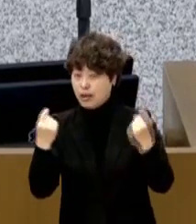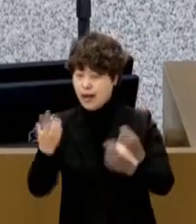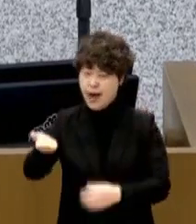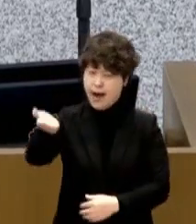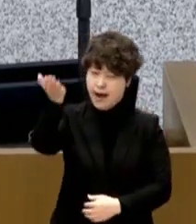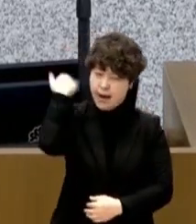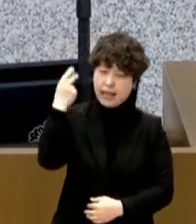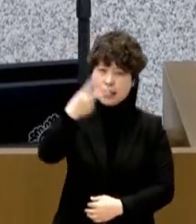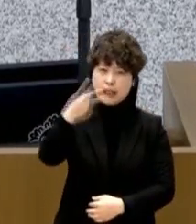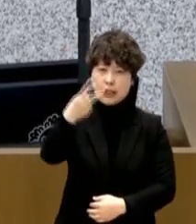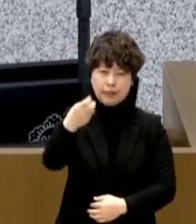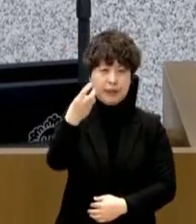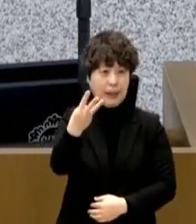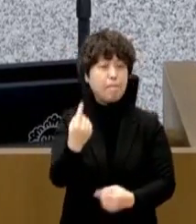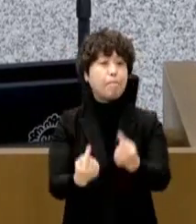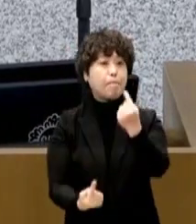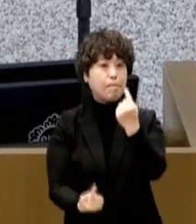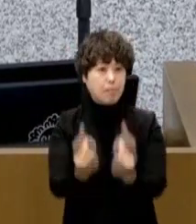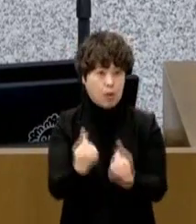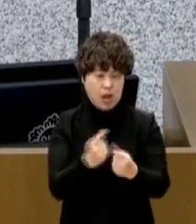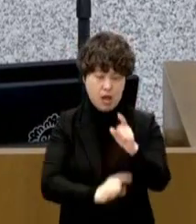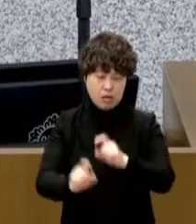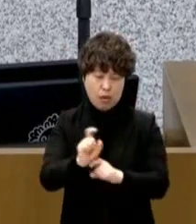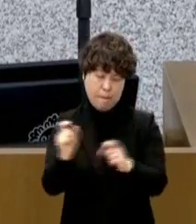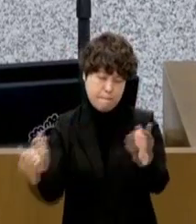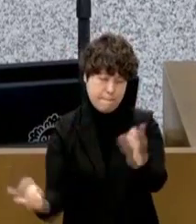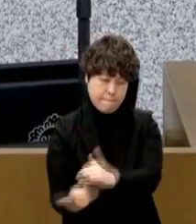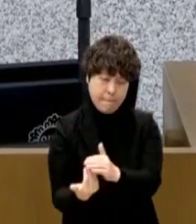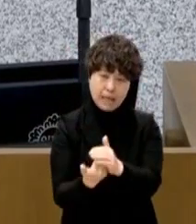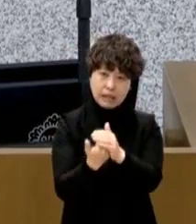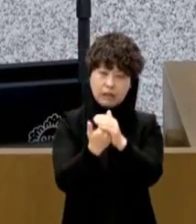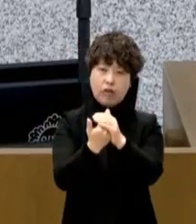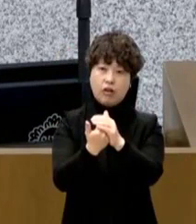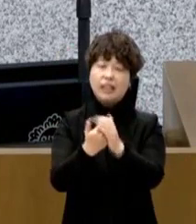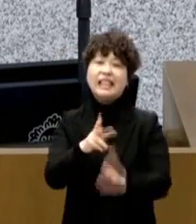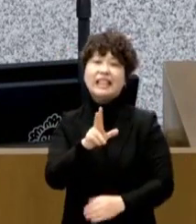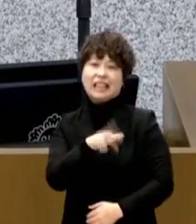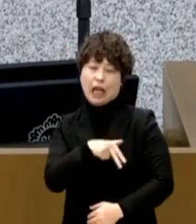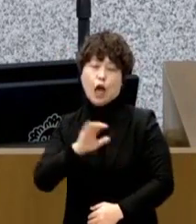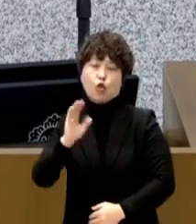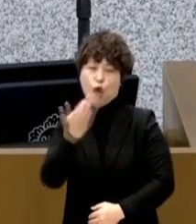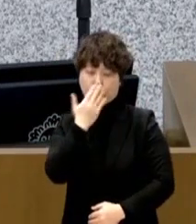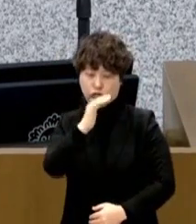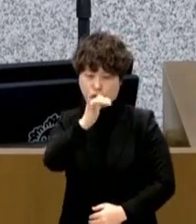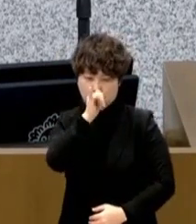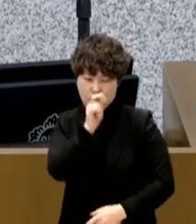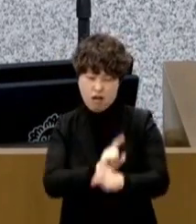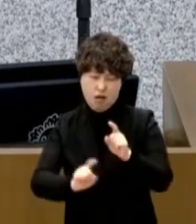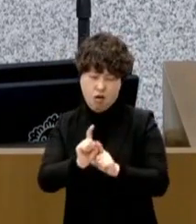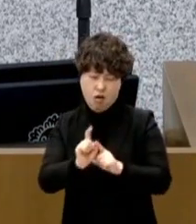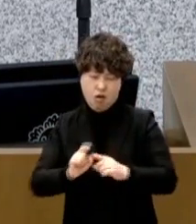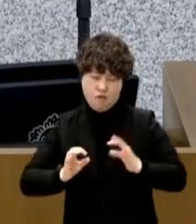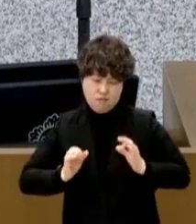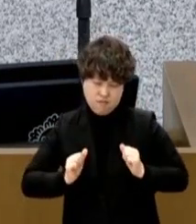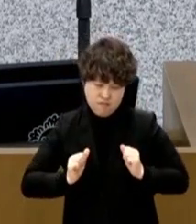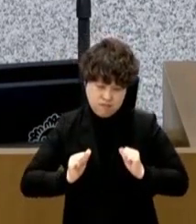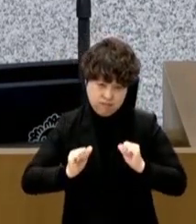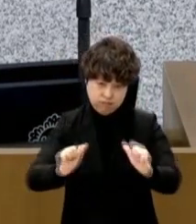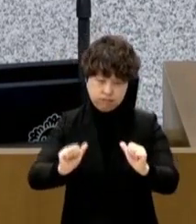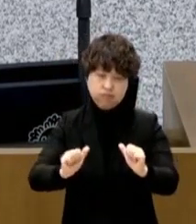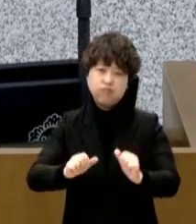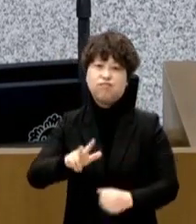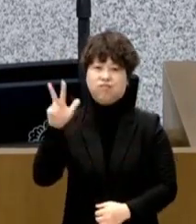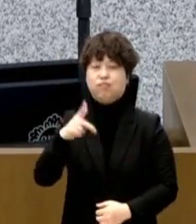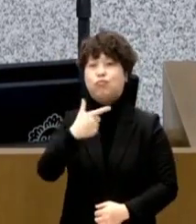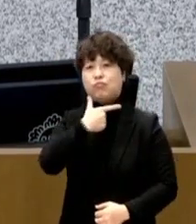지나간 2023년보다 더 발전한 경기도의회가 되도록 일진월보의 의지를